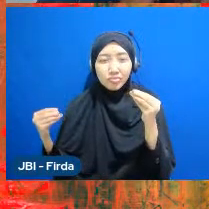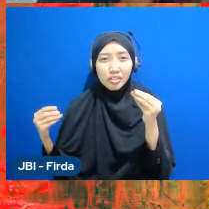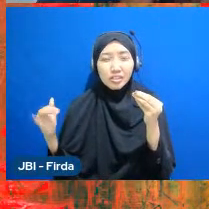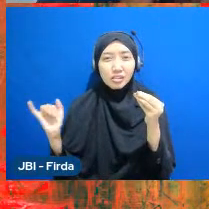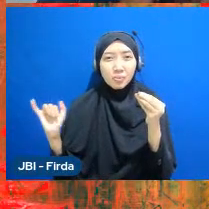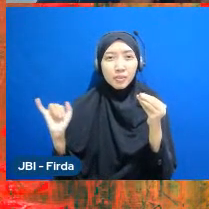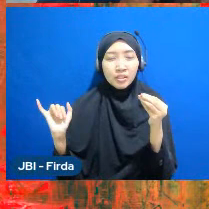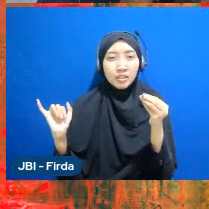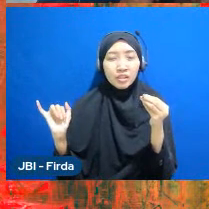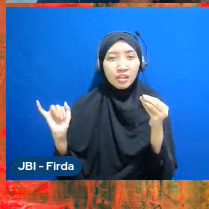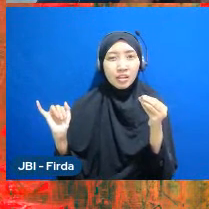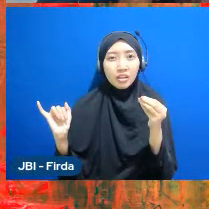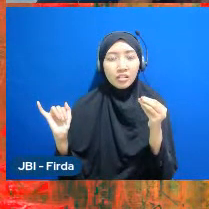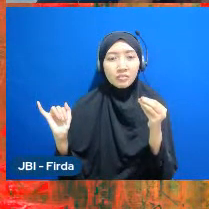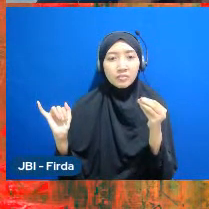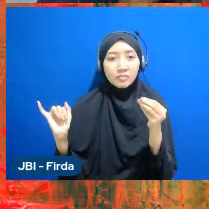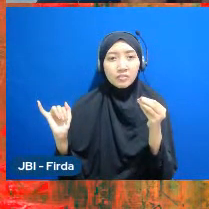namanya